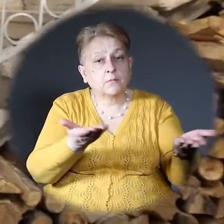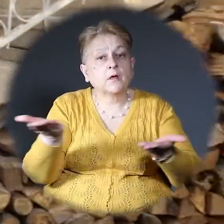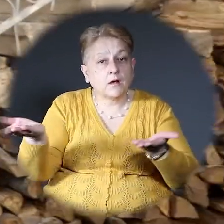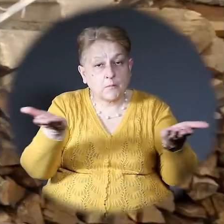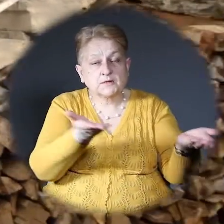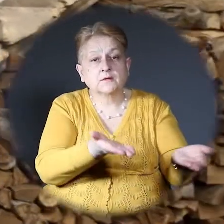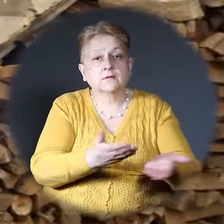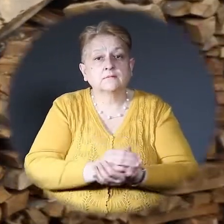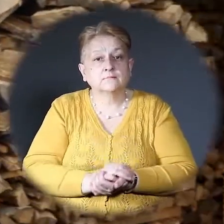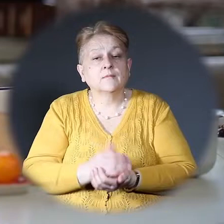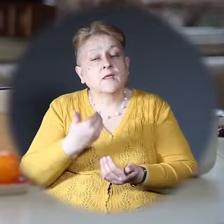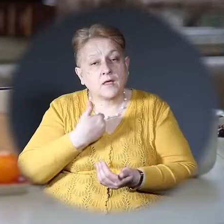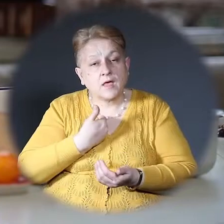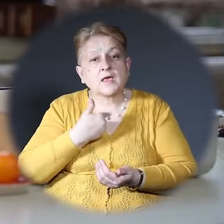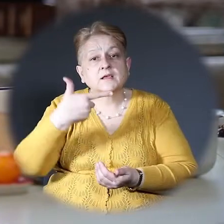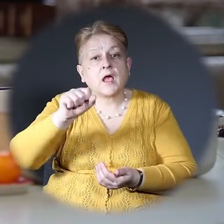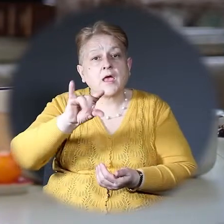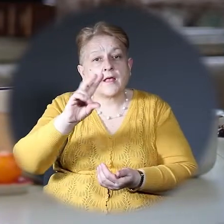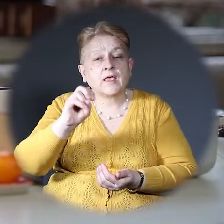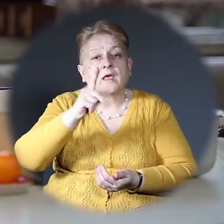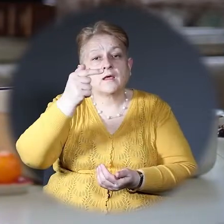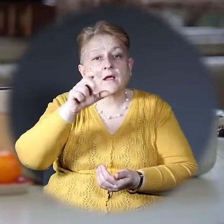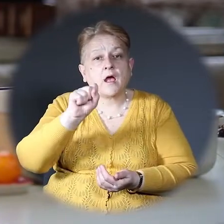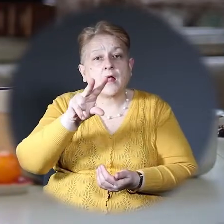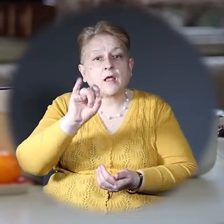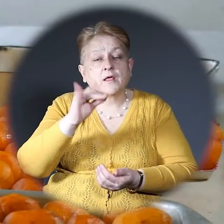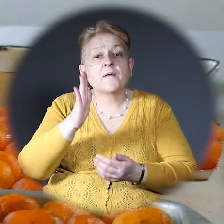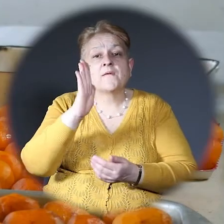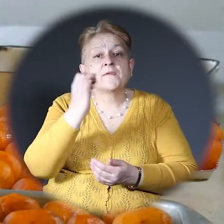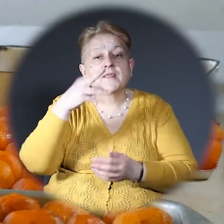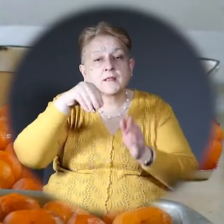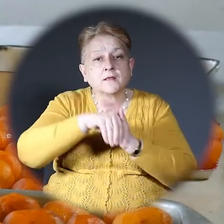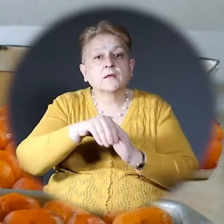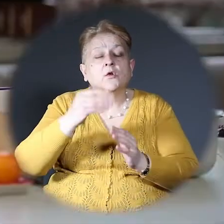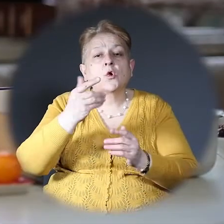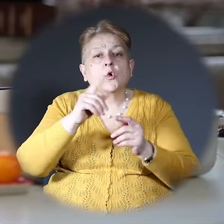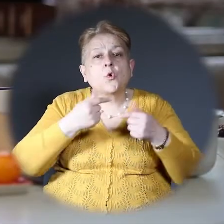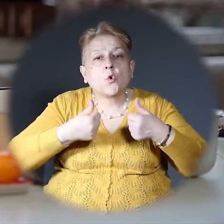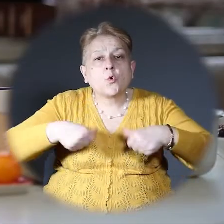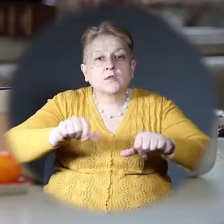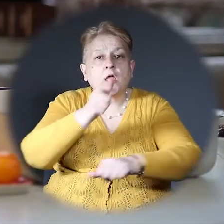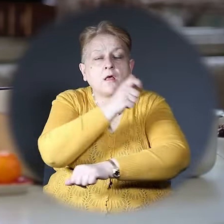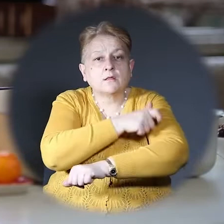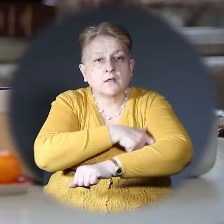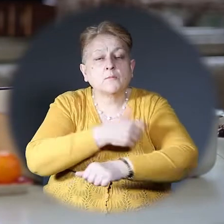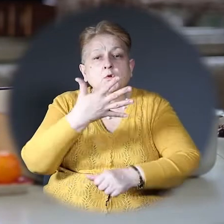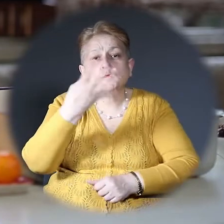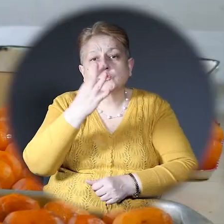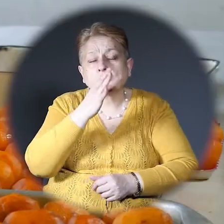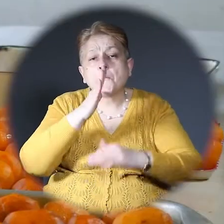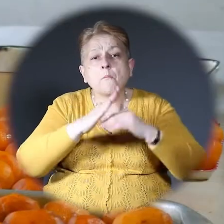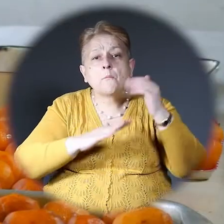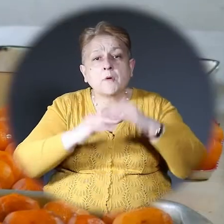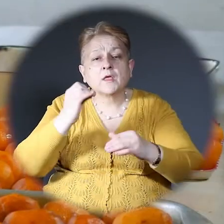Խնդրեմ, եկեք համեցեք։ Ես Գայանն եմ Քանանթարյան, Վինետ Բերթի խորթի անդամ, 54